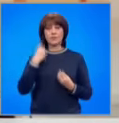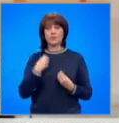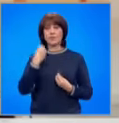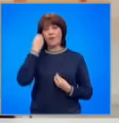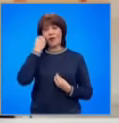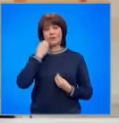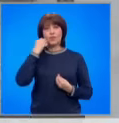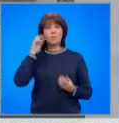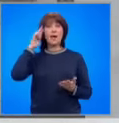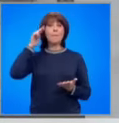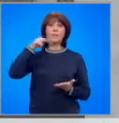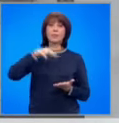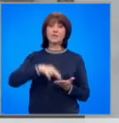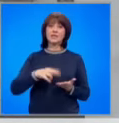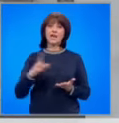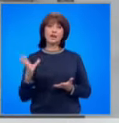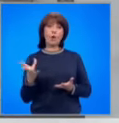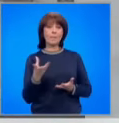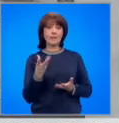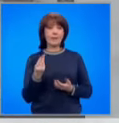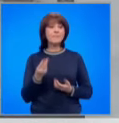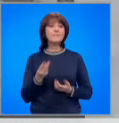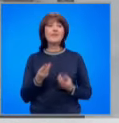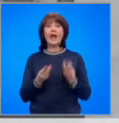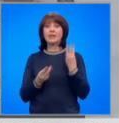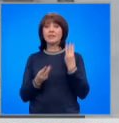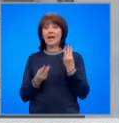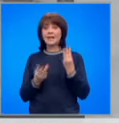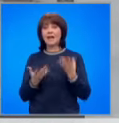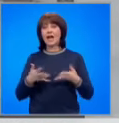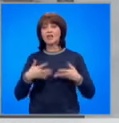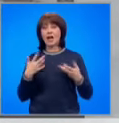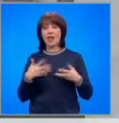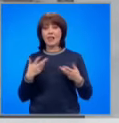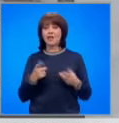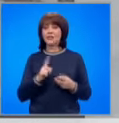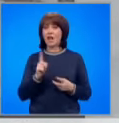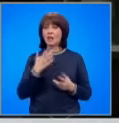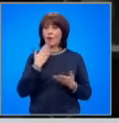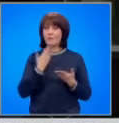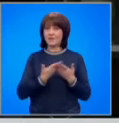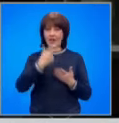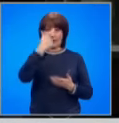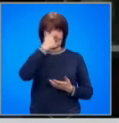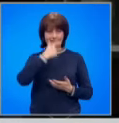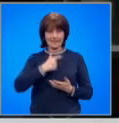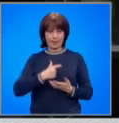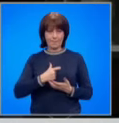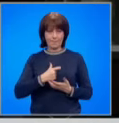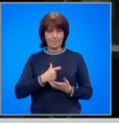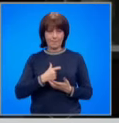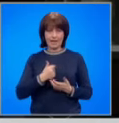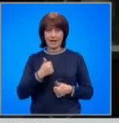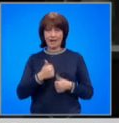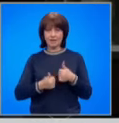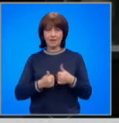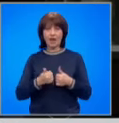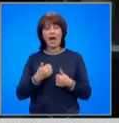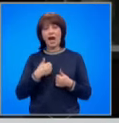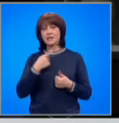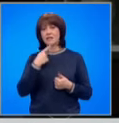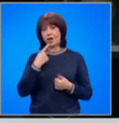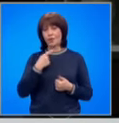обединя партията. Третият известен претендент още не е обявил сам кандидатурата си. Аз разговарях с